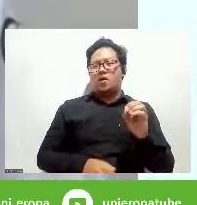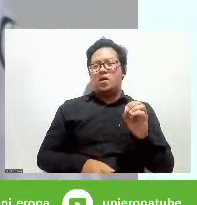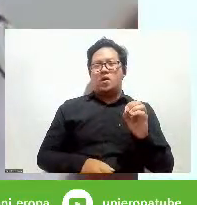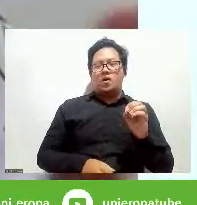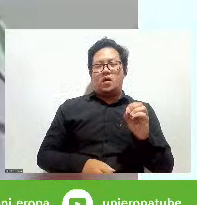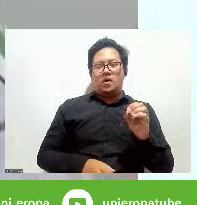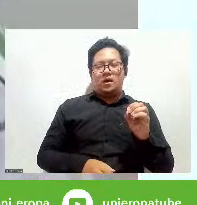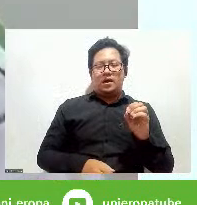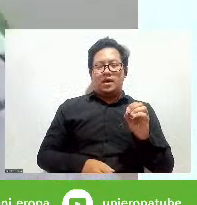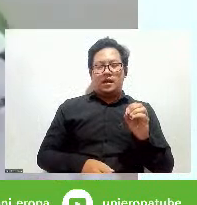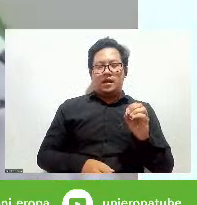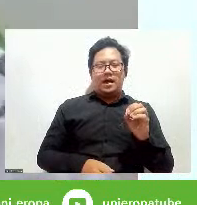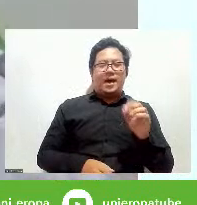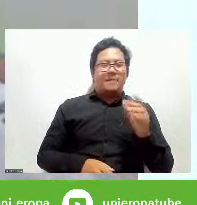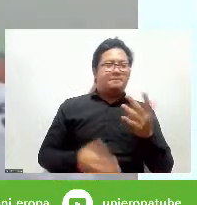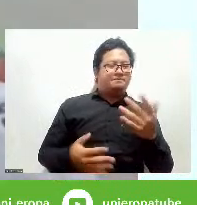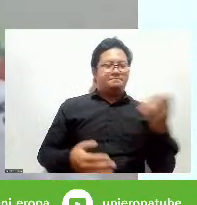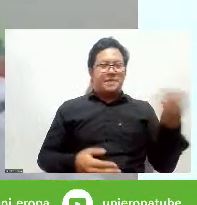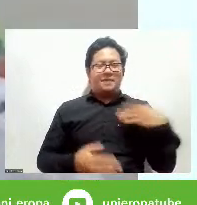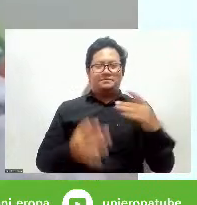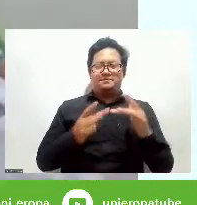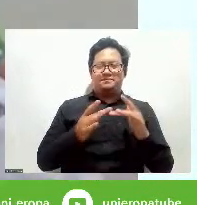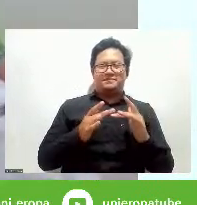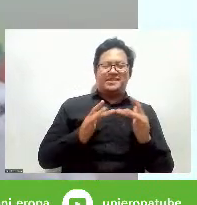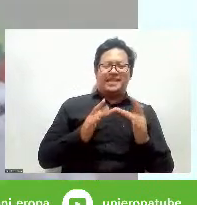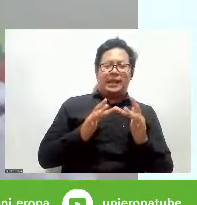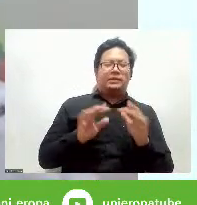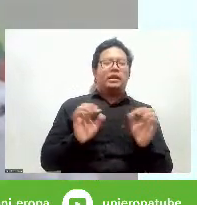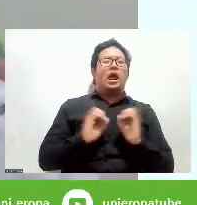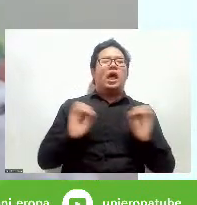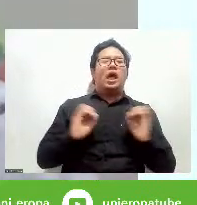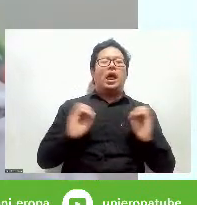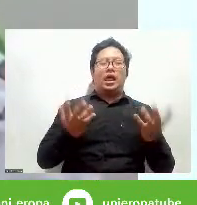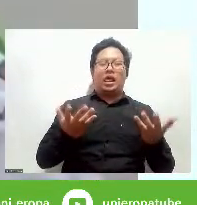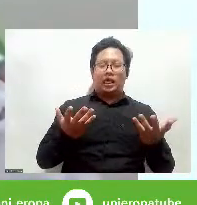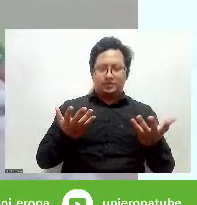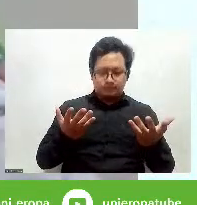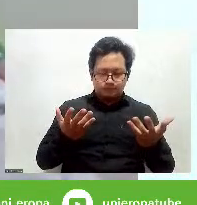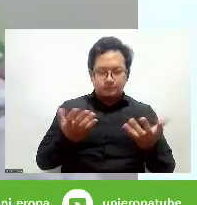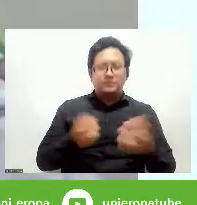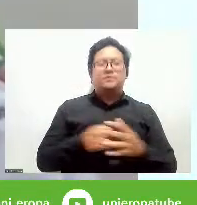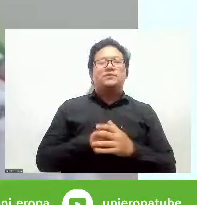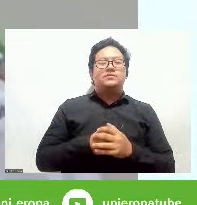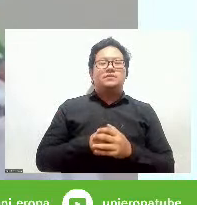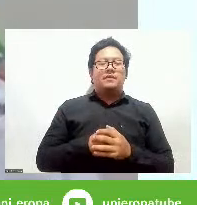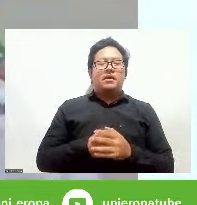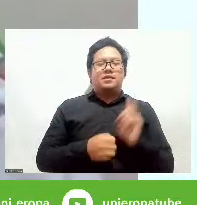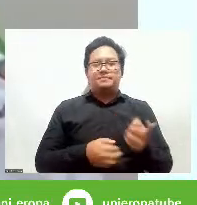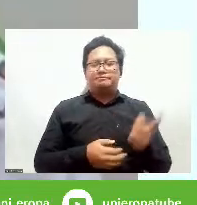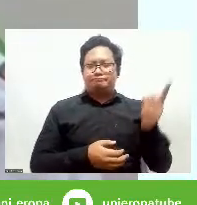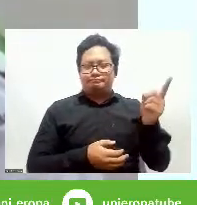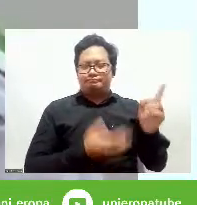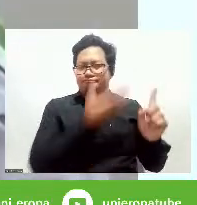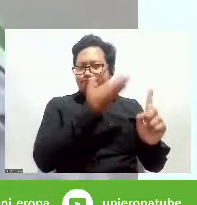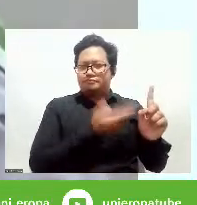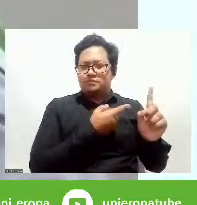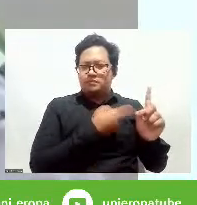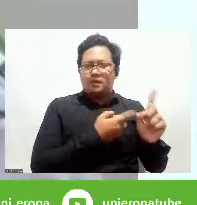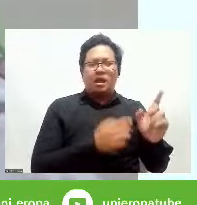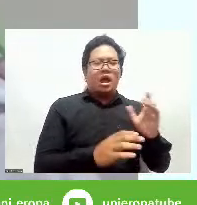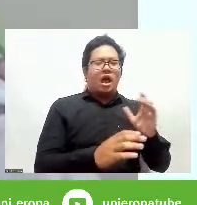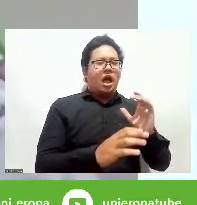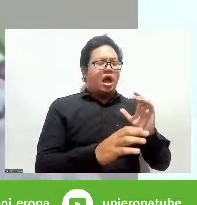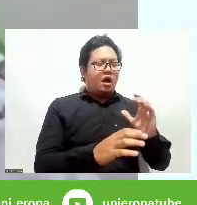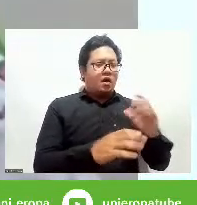yang ada internetnya ya karena beliau tidak hanya berkomunikasi dengan gubernur